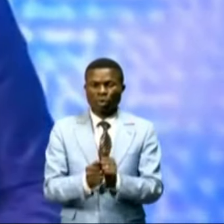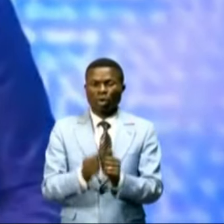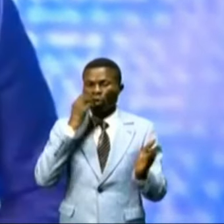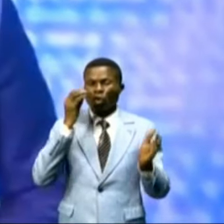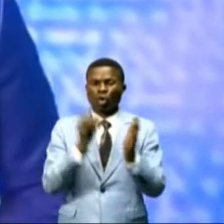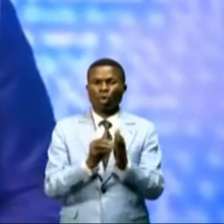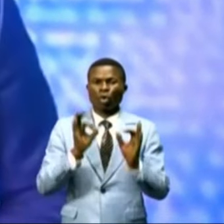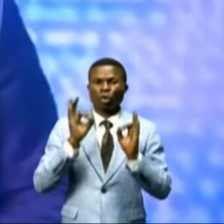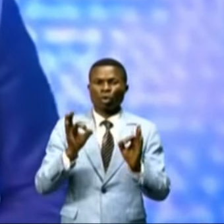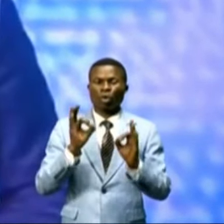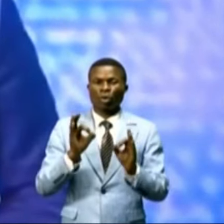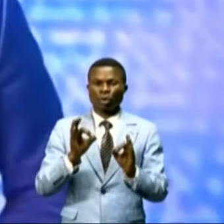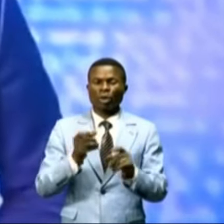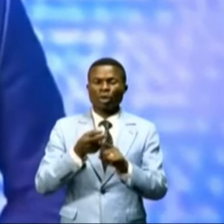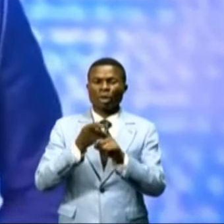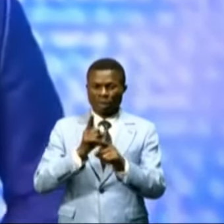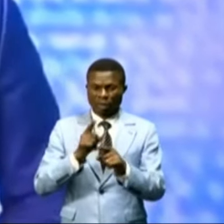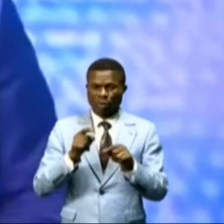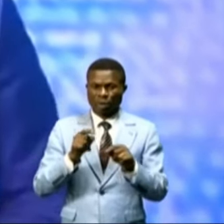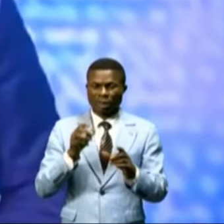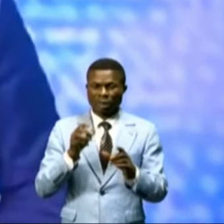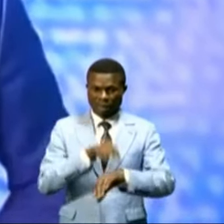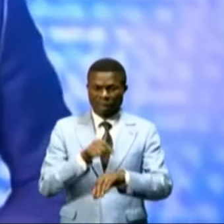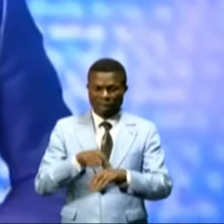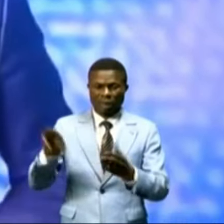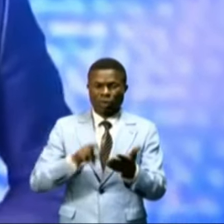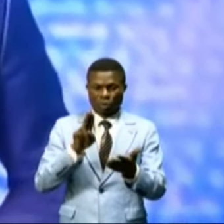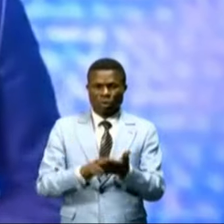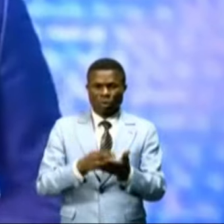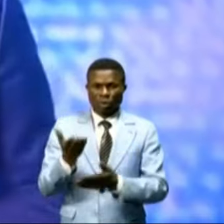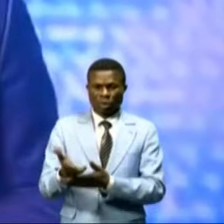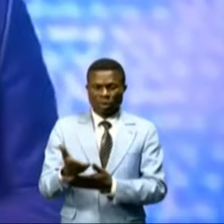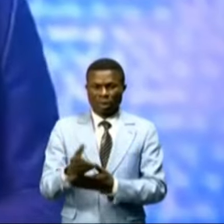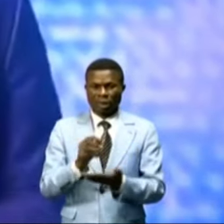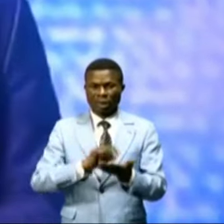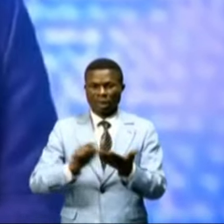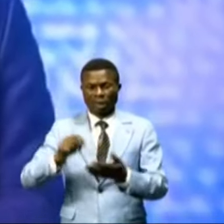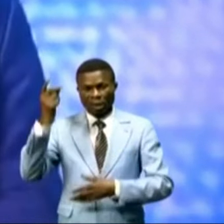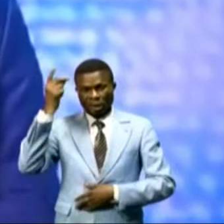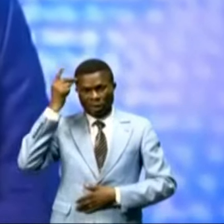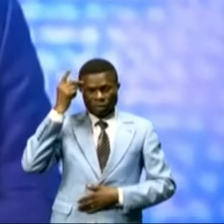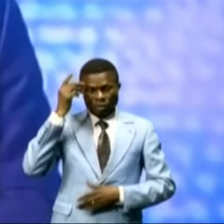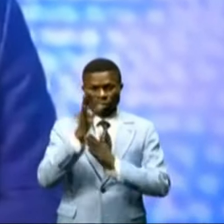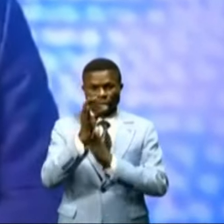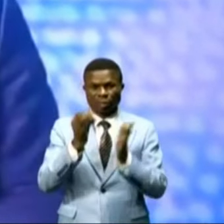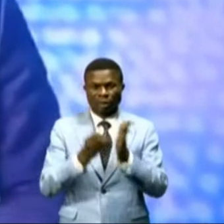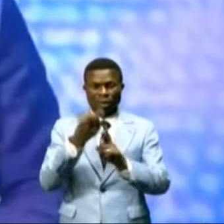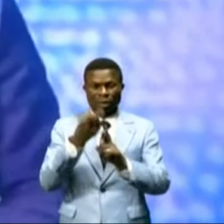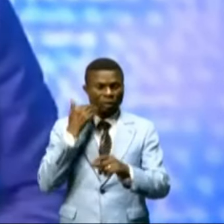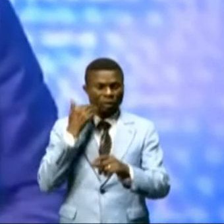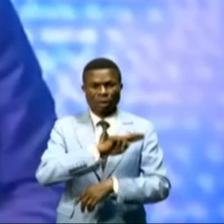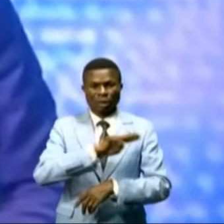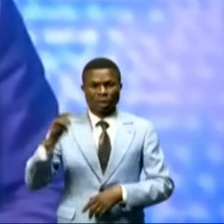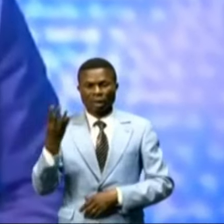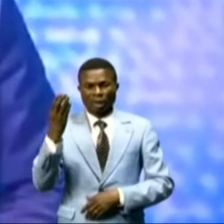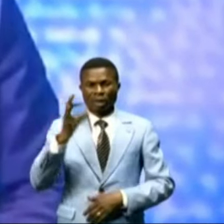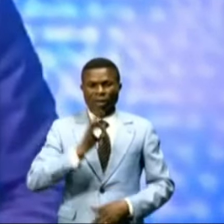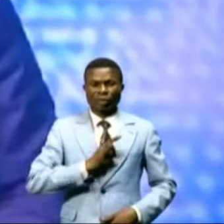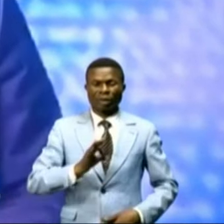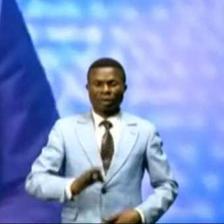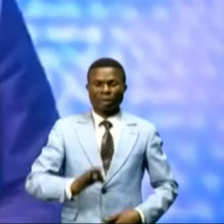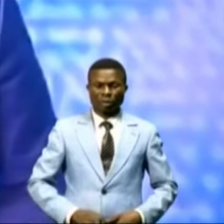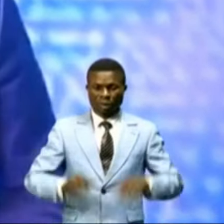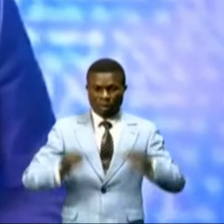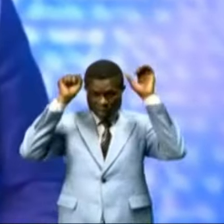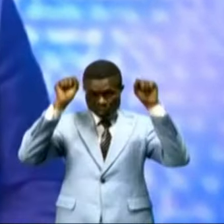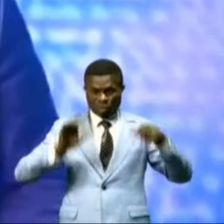ordonnance qui sort ses effets à la date de sa signature. Faite à Kinshasa le 17 juin 2024, Félix Antoine